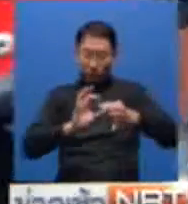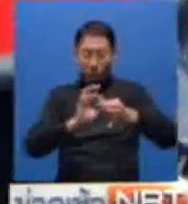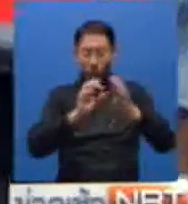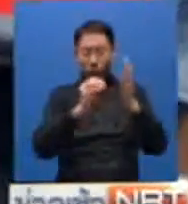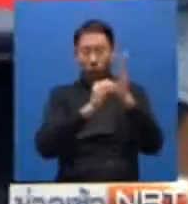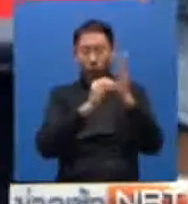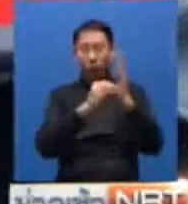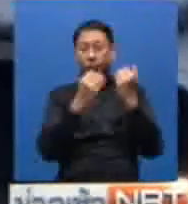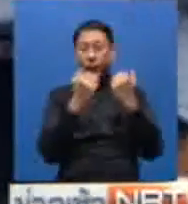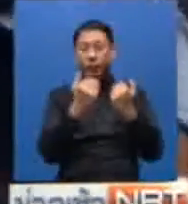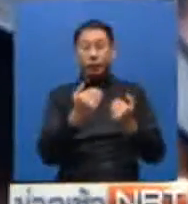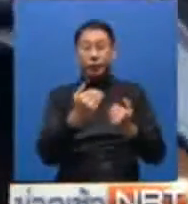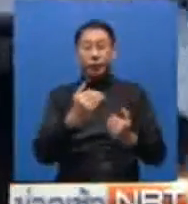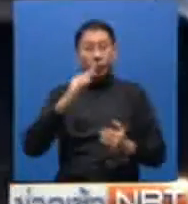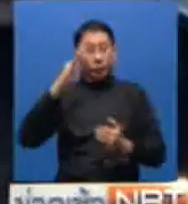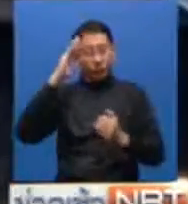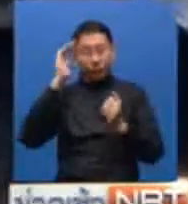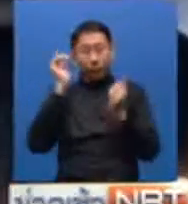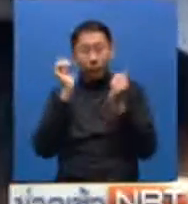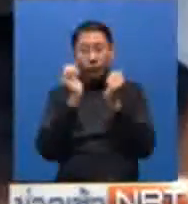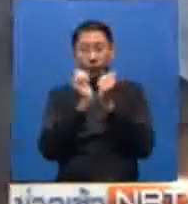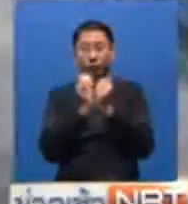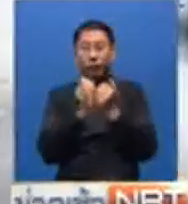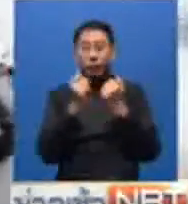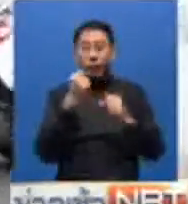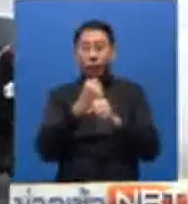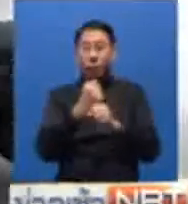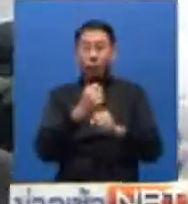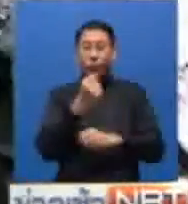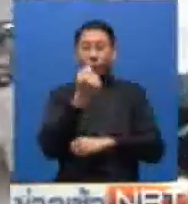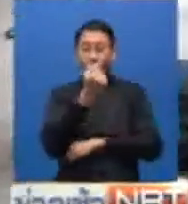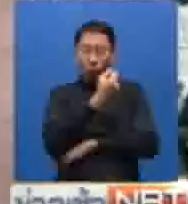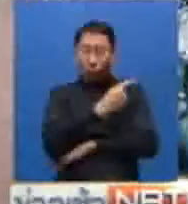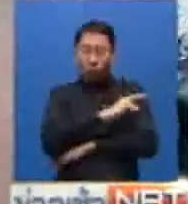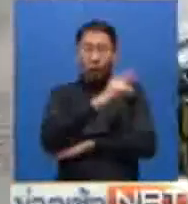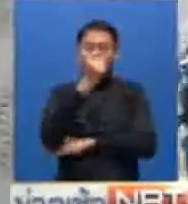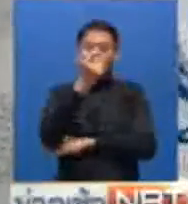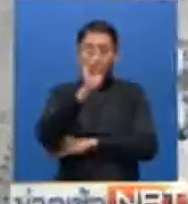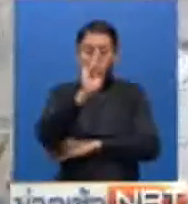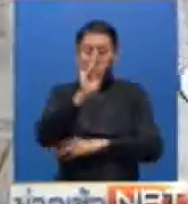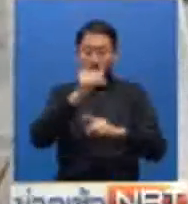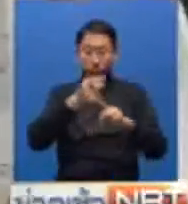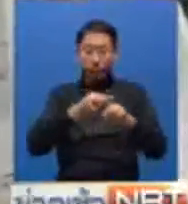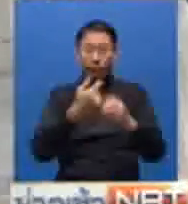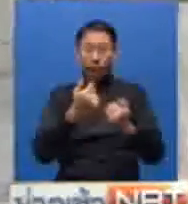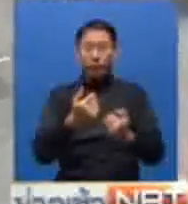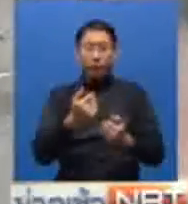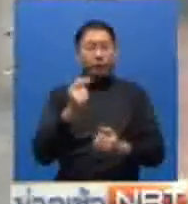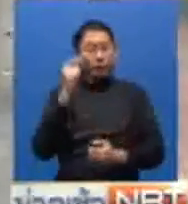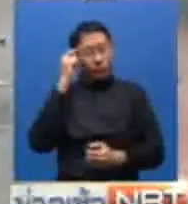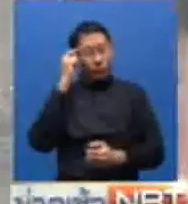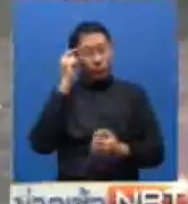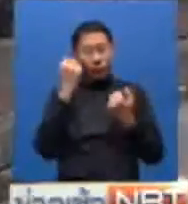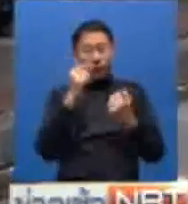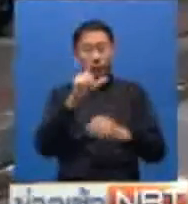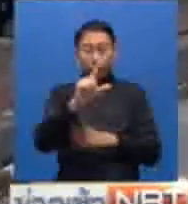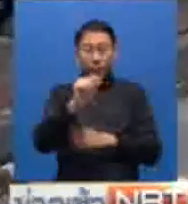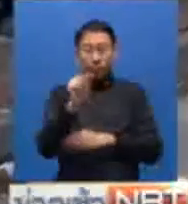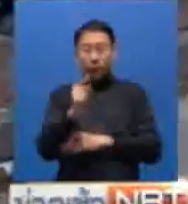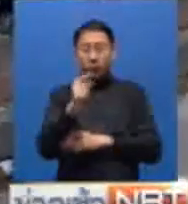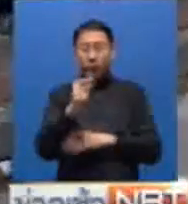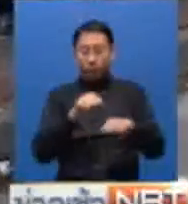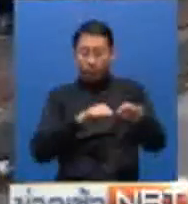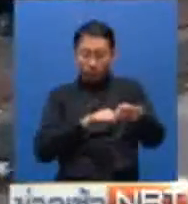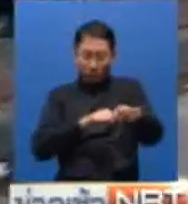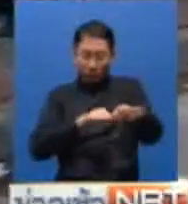ที่กองบัญชาการตำรวจนครบาลจะเริ่มดีเดย์ในวันที่18สิงหาคมนี้หลังพบว่า120จากการจราจรติดขัด